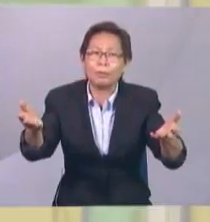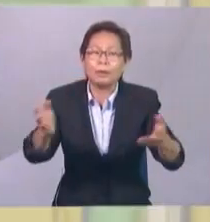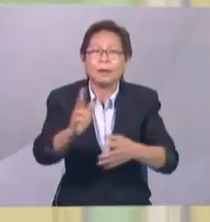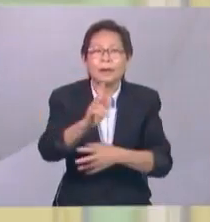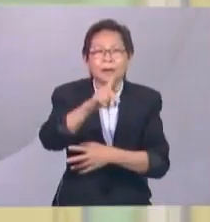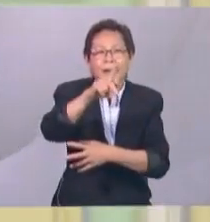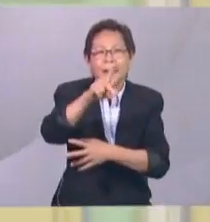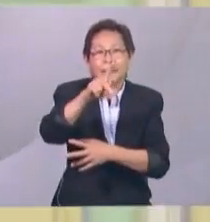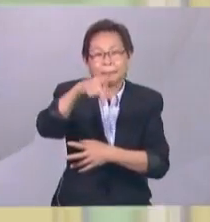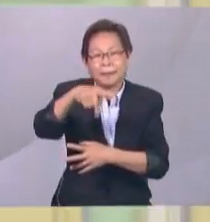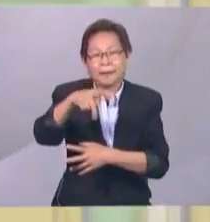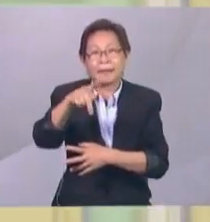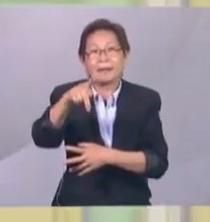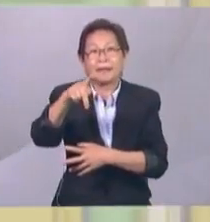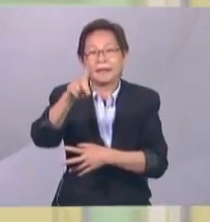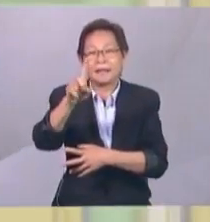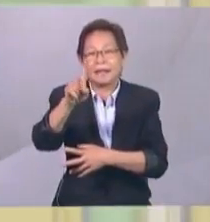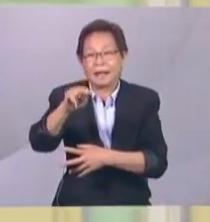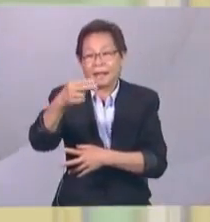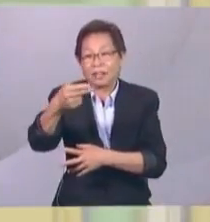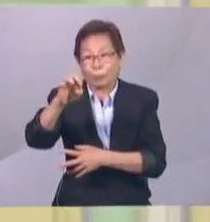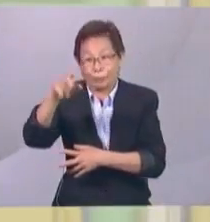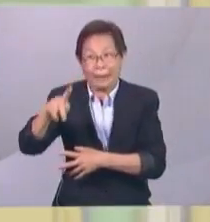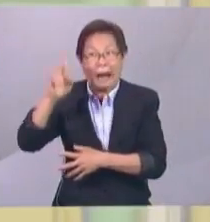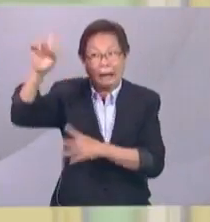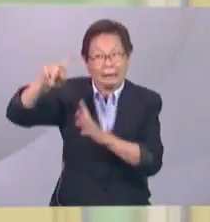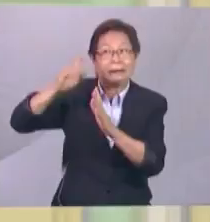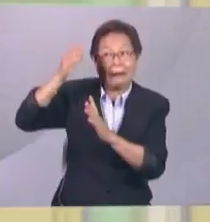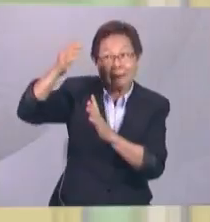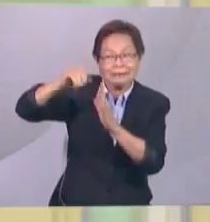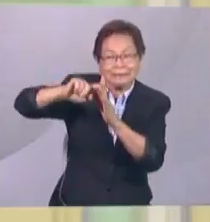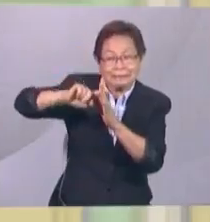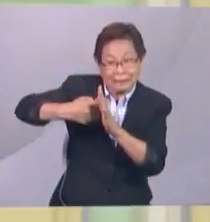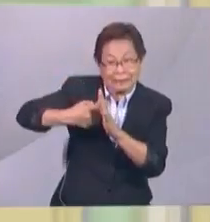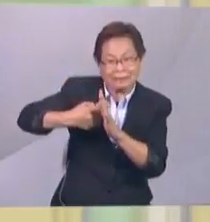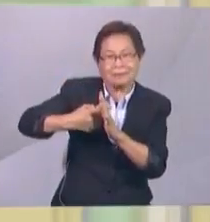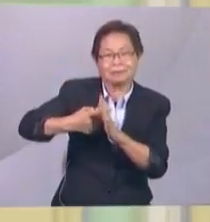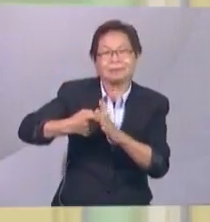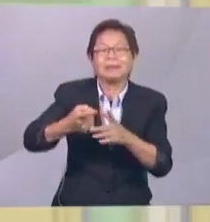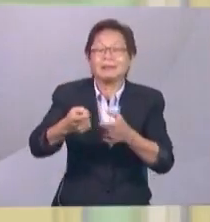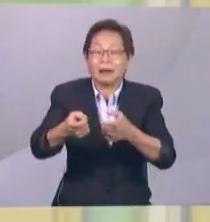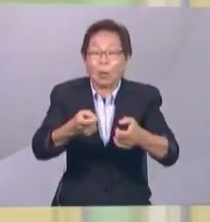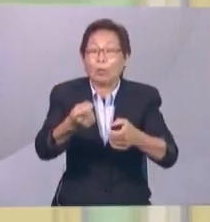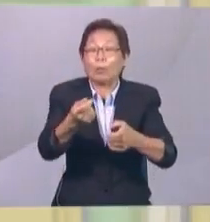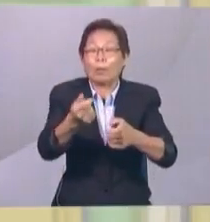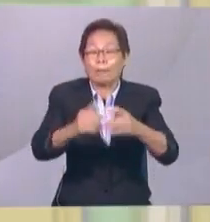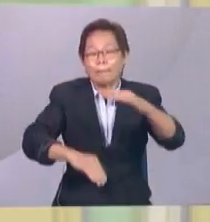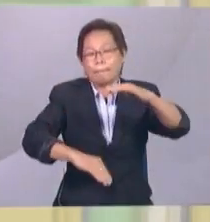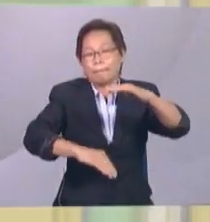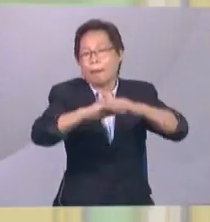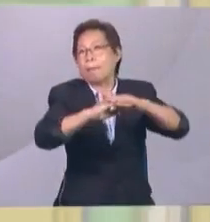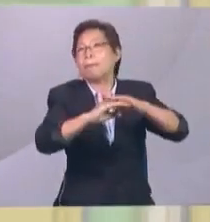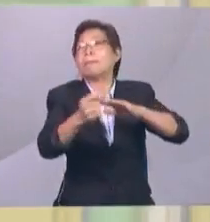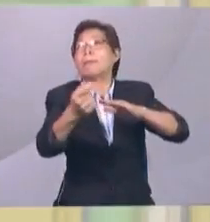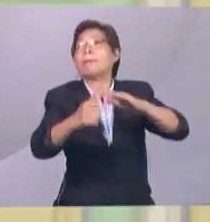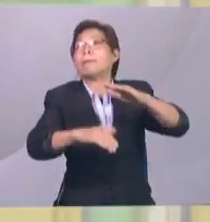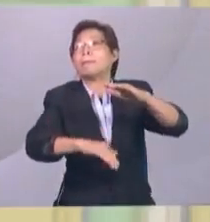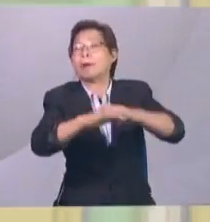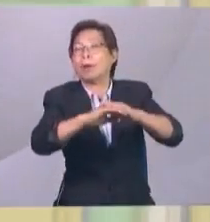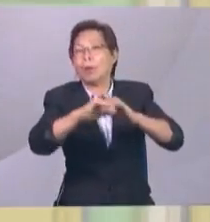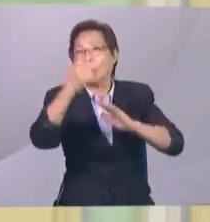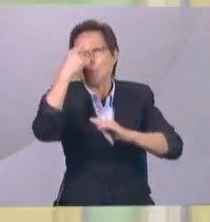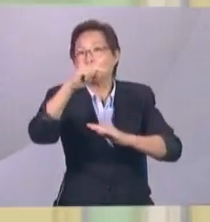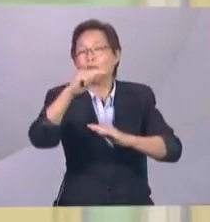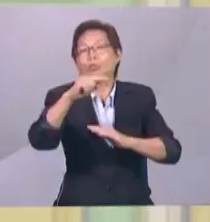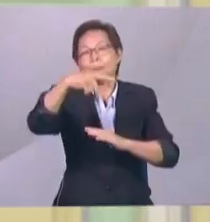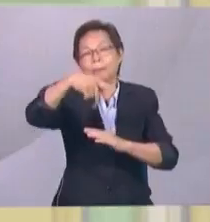KPDN HEP akan memperkenalkan skim kawalan harga maksimum untuk PKP